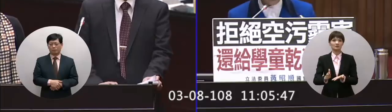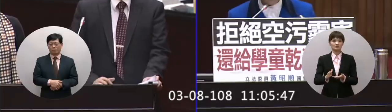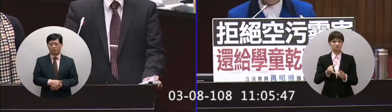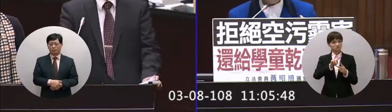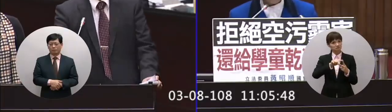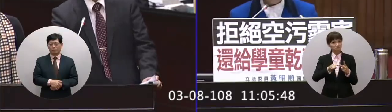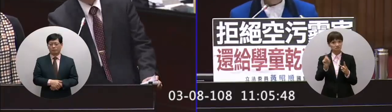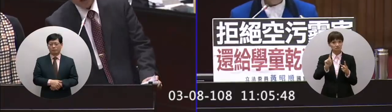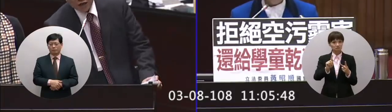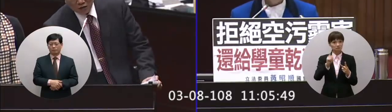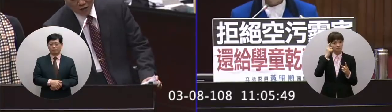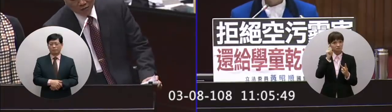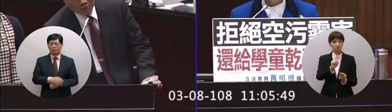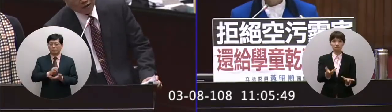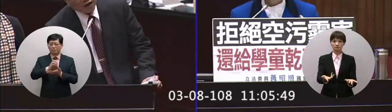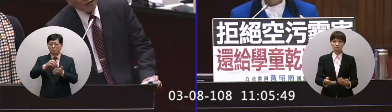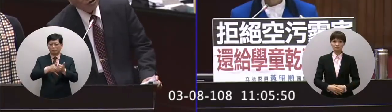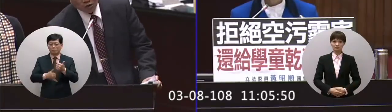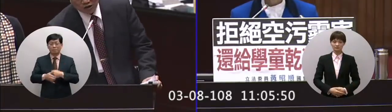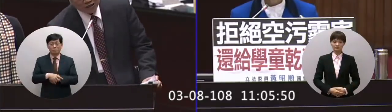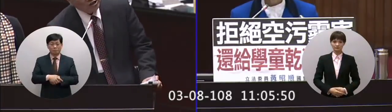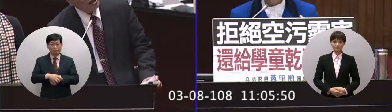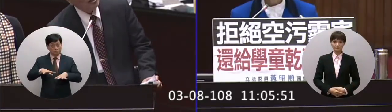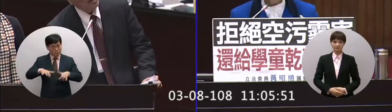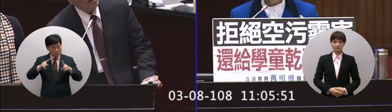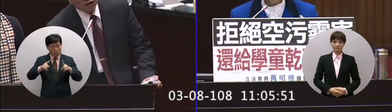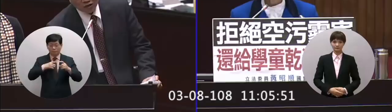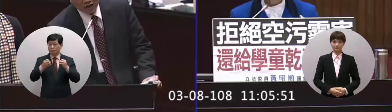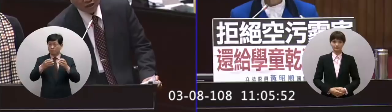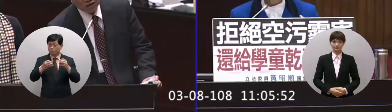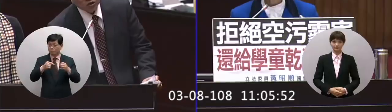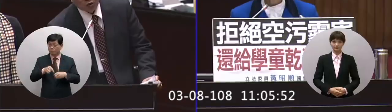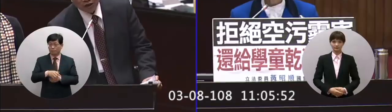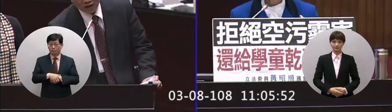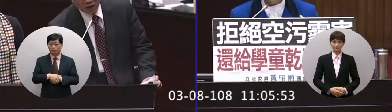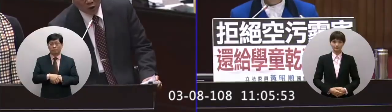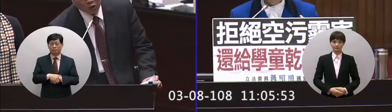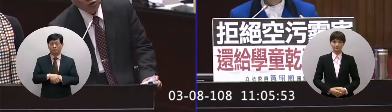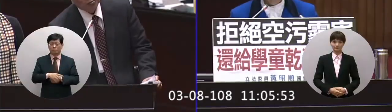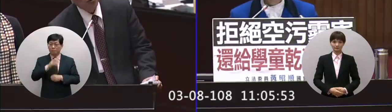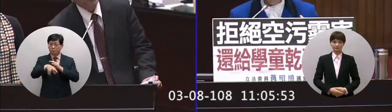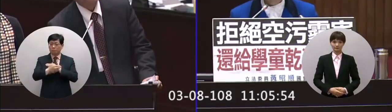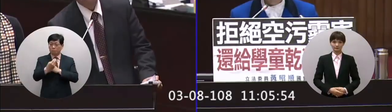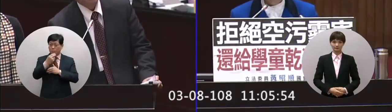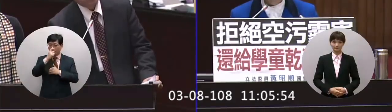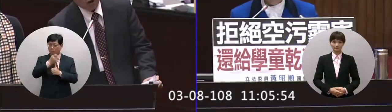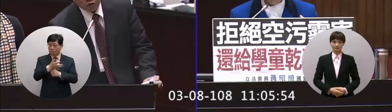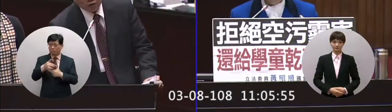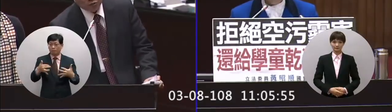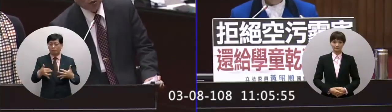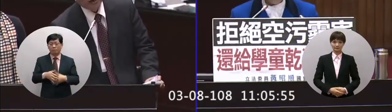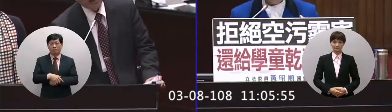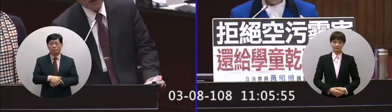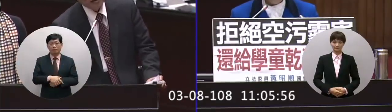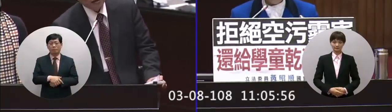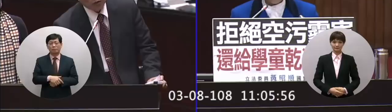法？ 我跟委员报告，首先先谈到这一个所谓的空污的部分。空